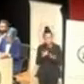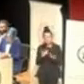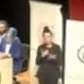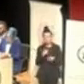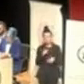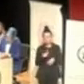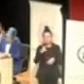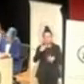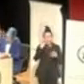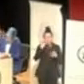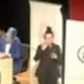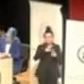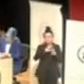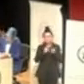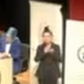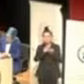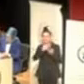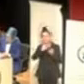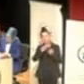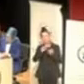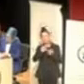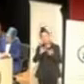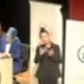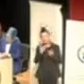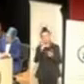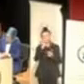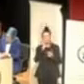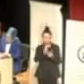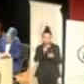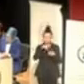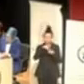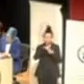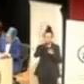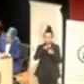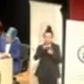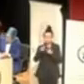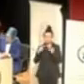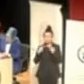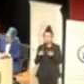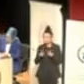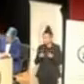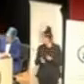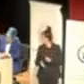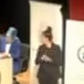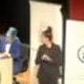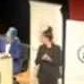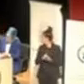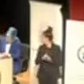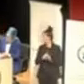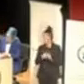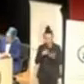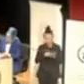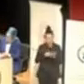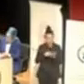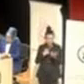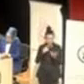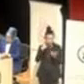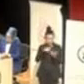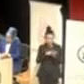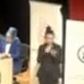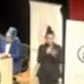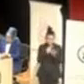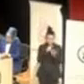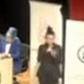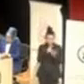ve App Store'dan hizmettedir. gene ekran okuyucu programlar aracılığıyla